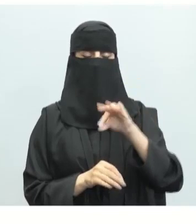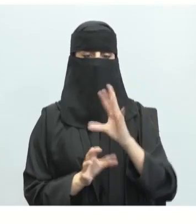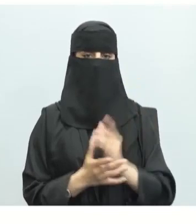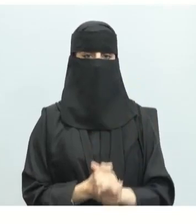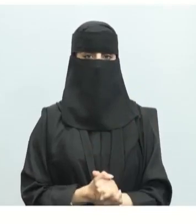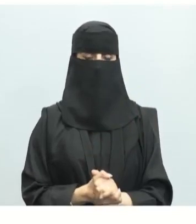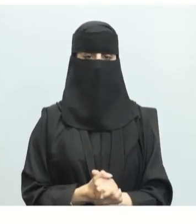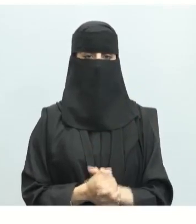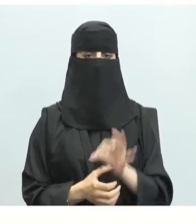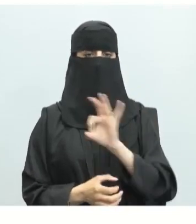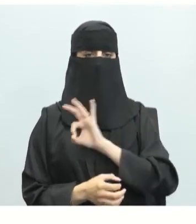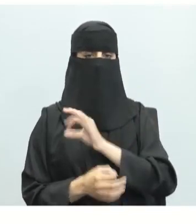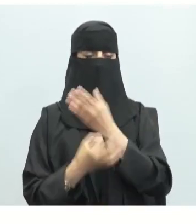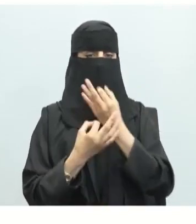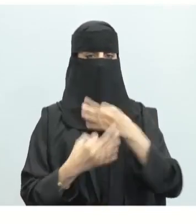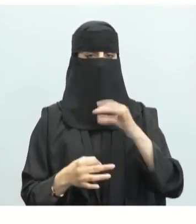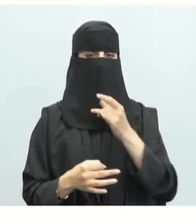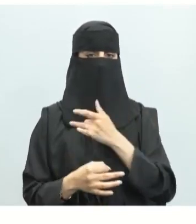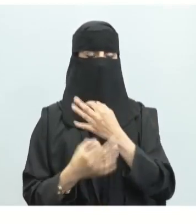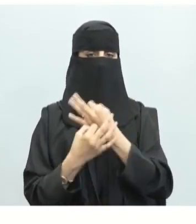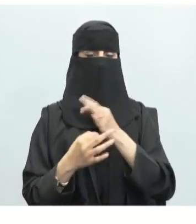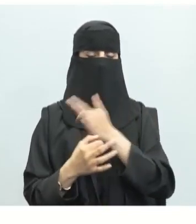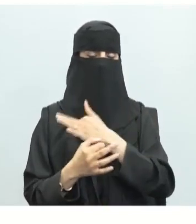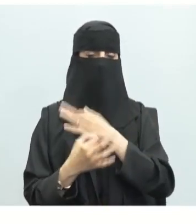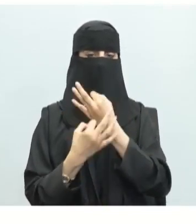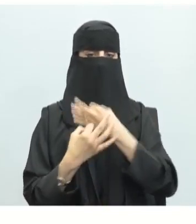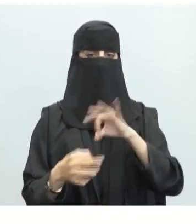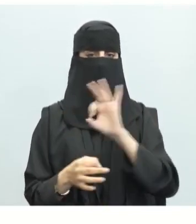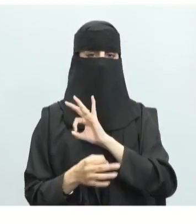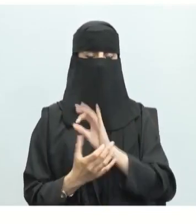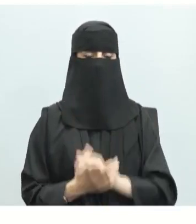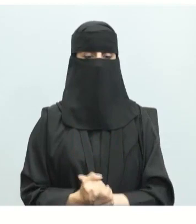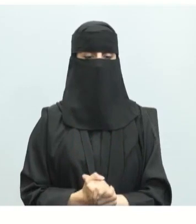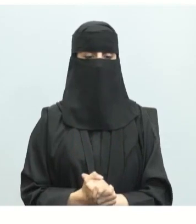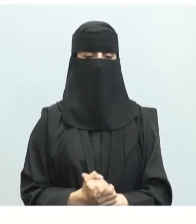الرحمة تملأ قلوبنا. ماذا سأختار؟